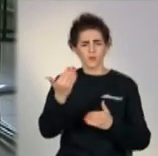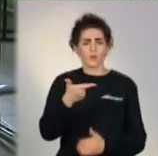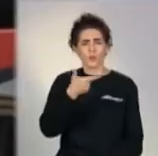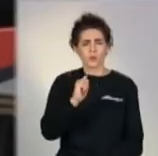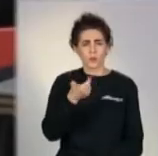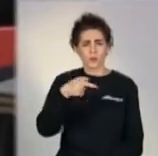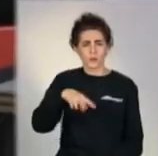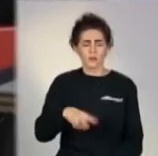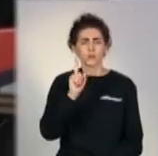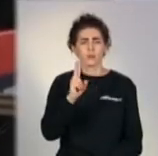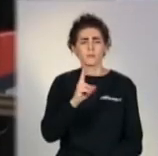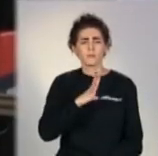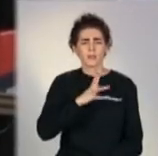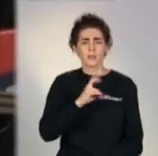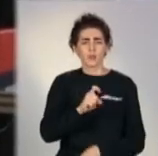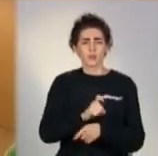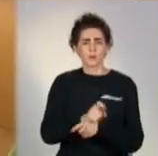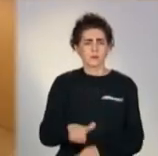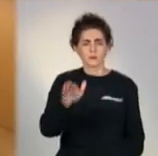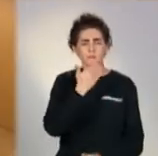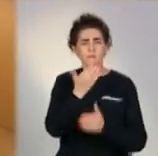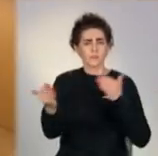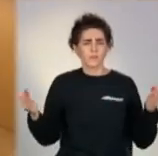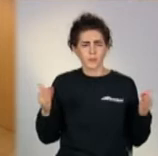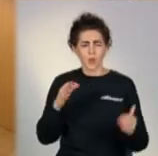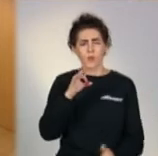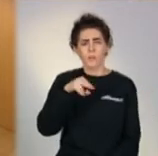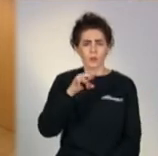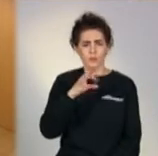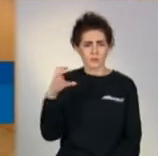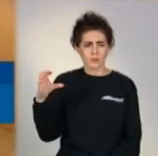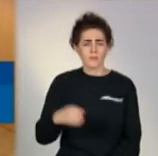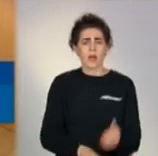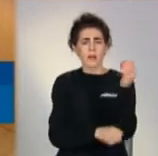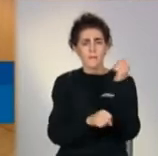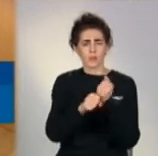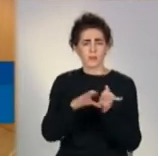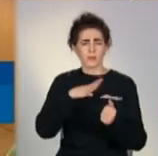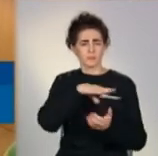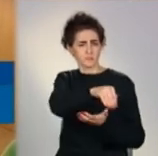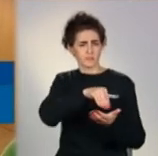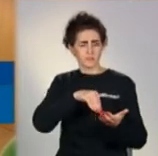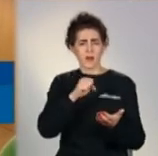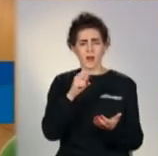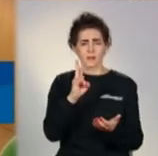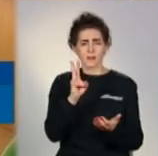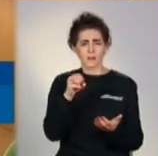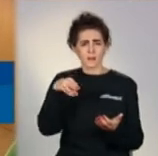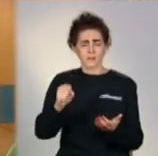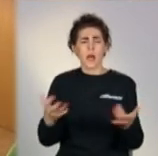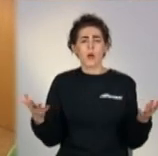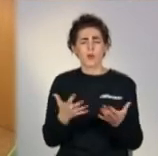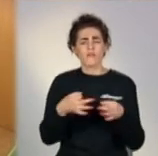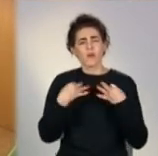роботодавців, яке провели на Донеччині. Під час Google-опитування роботодавець заповнює анкету, де вказує, які